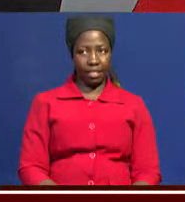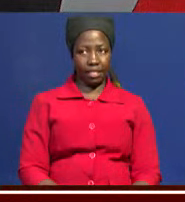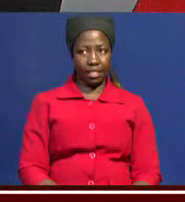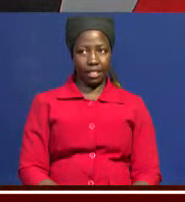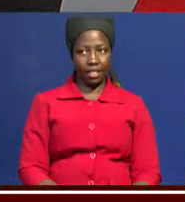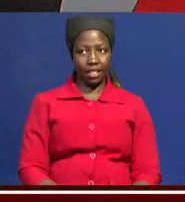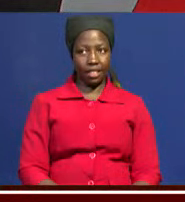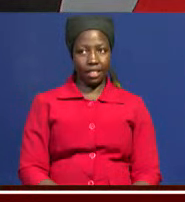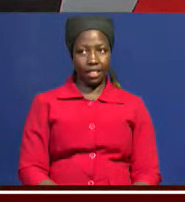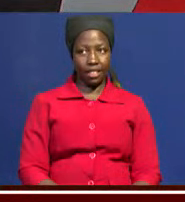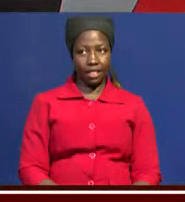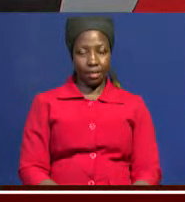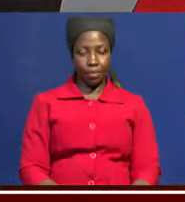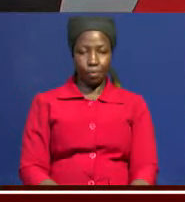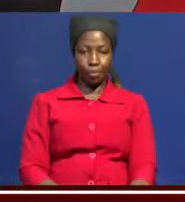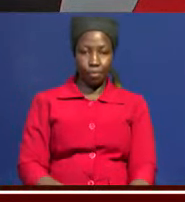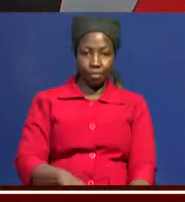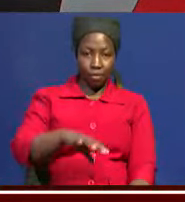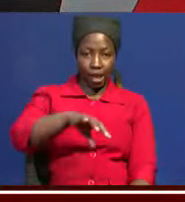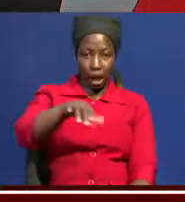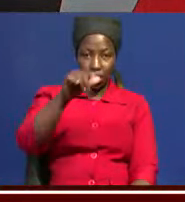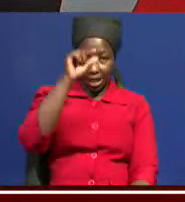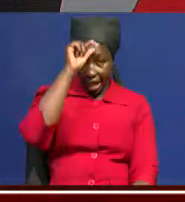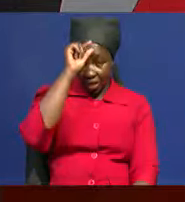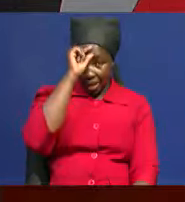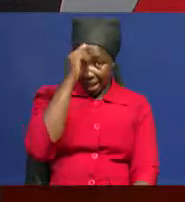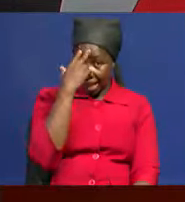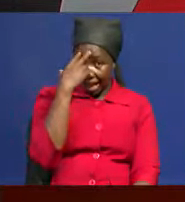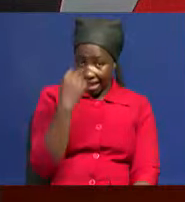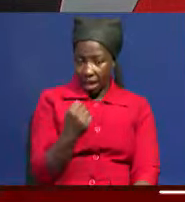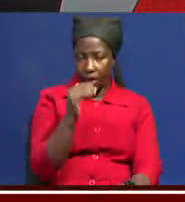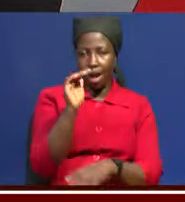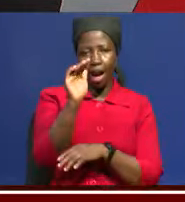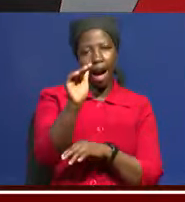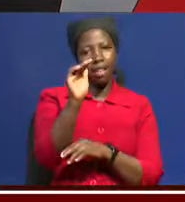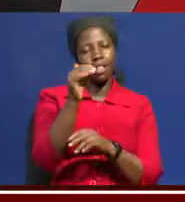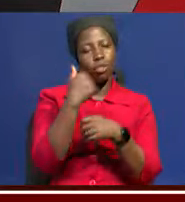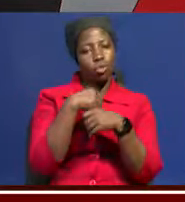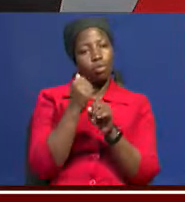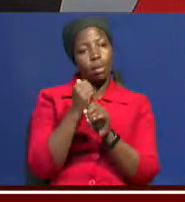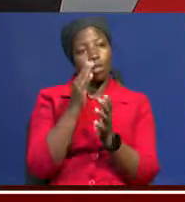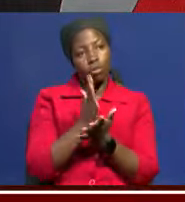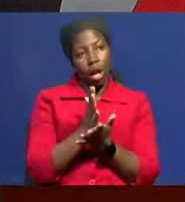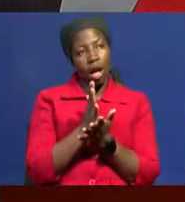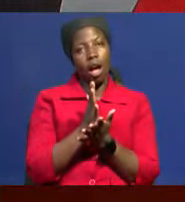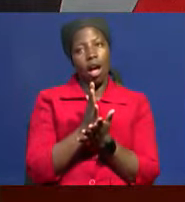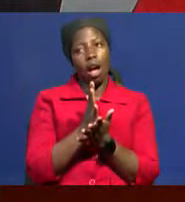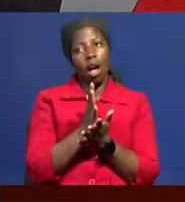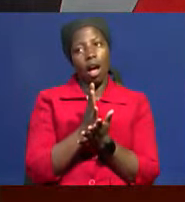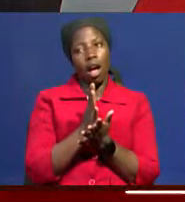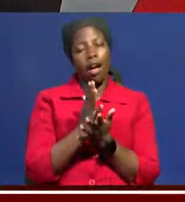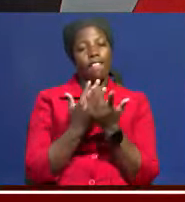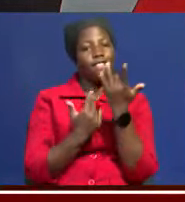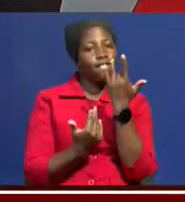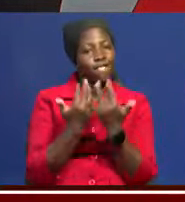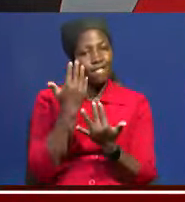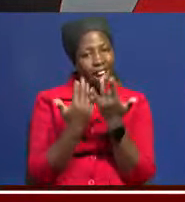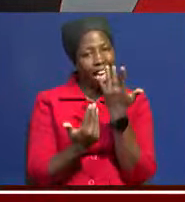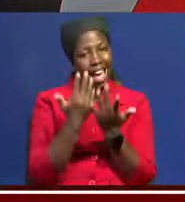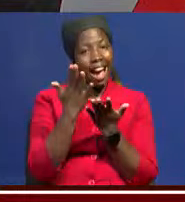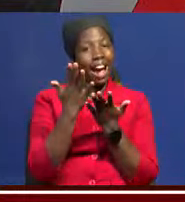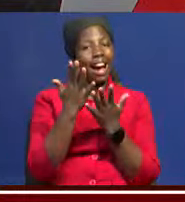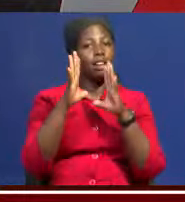serali ya kati ya kaj imim kufa mpango simi wa huduma za waza moto ili kuus